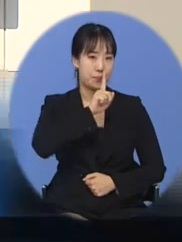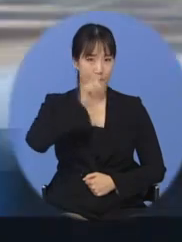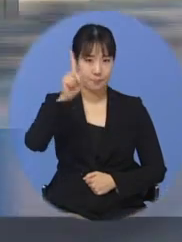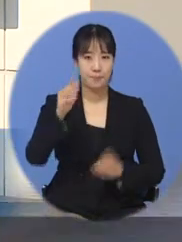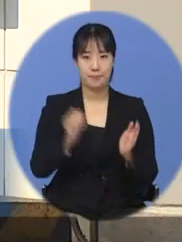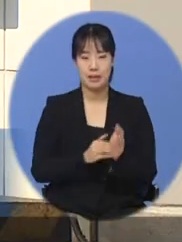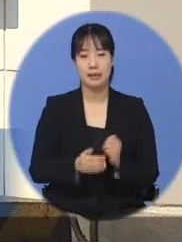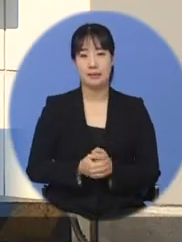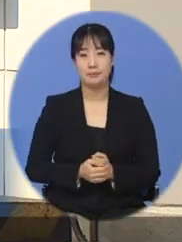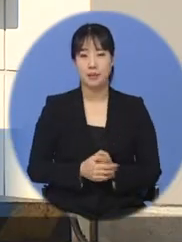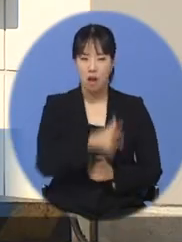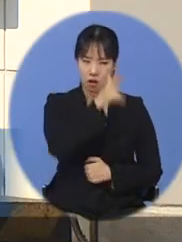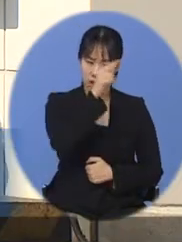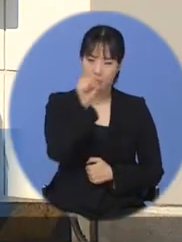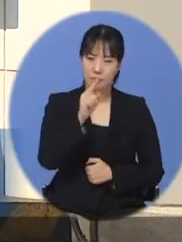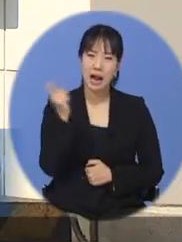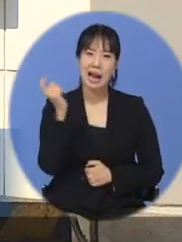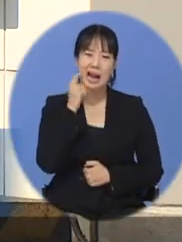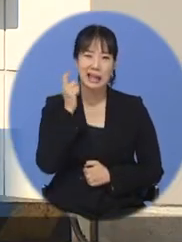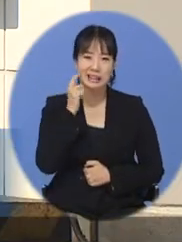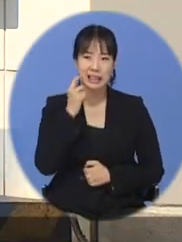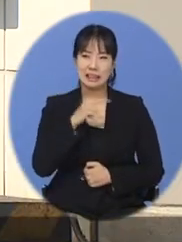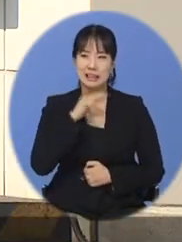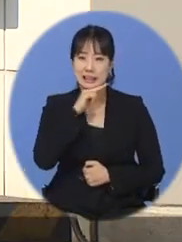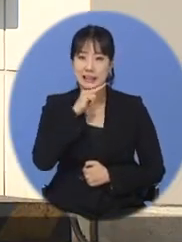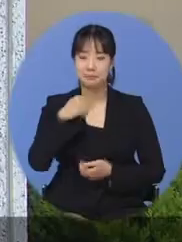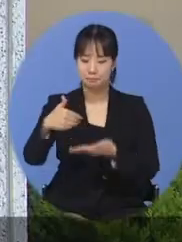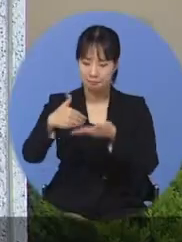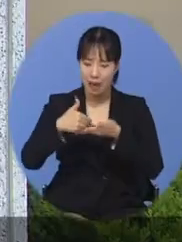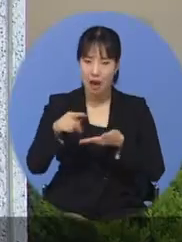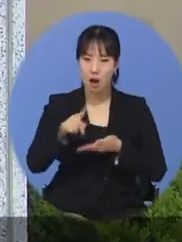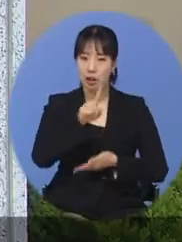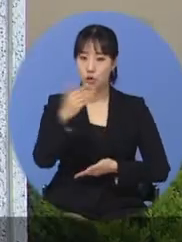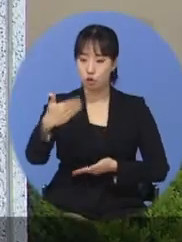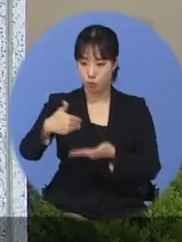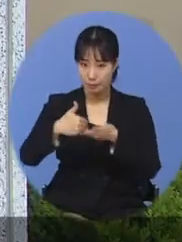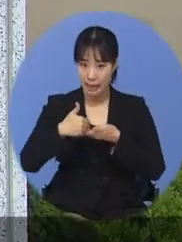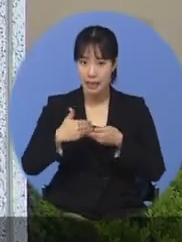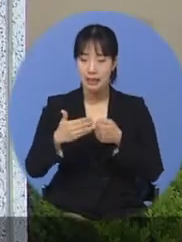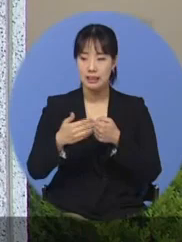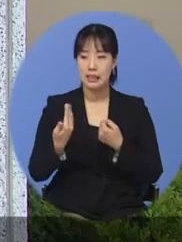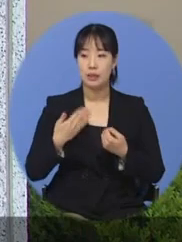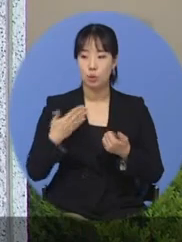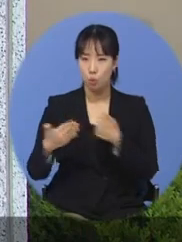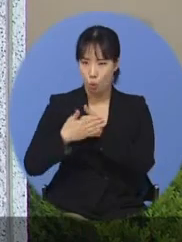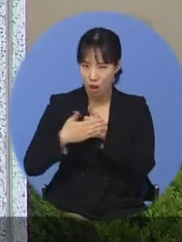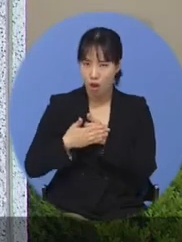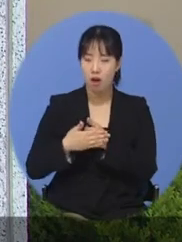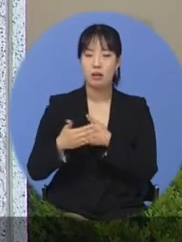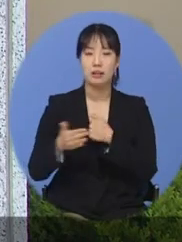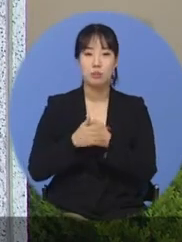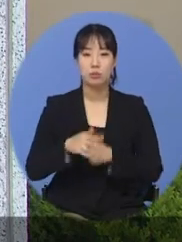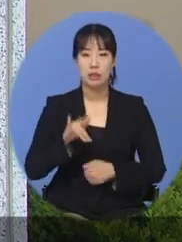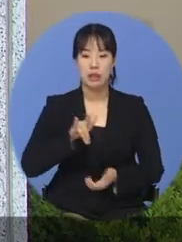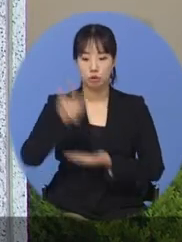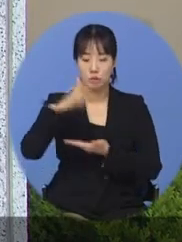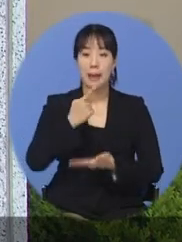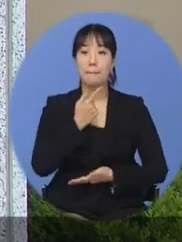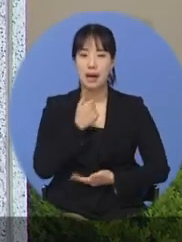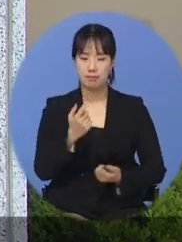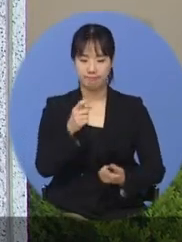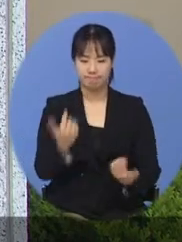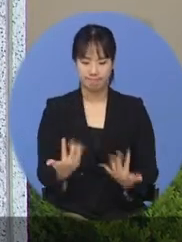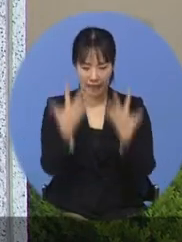받고 있습니다. 경찰은 허위 신고가 의심된다는 소방당국의 협조 요청을 받고 출입국 기록 등을